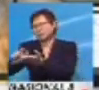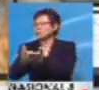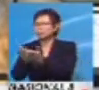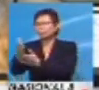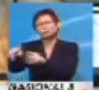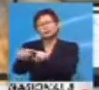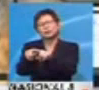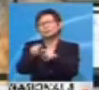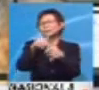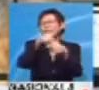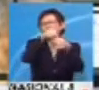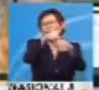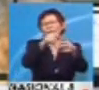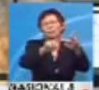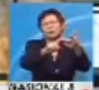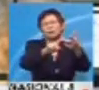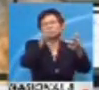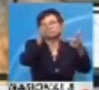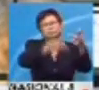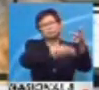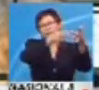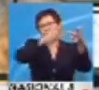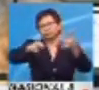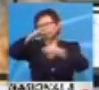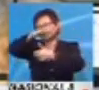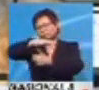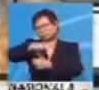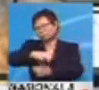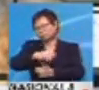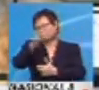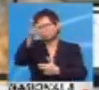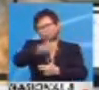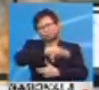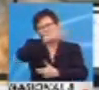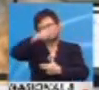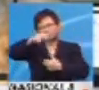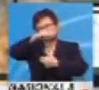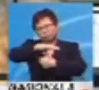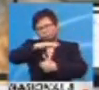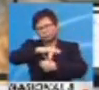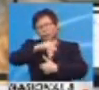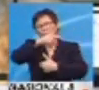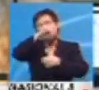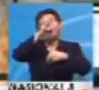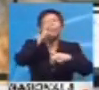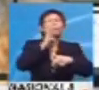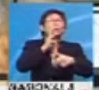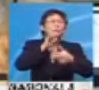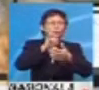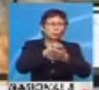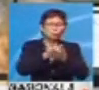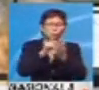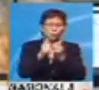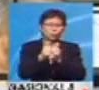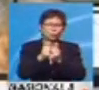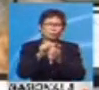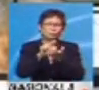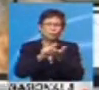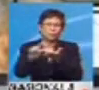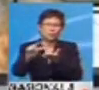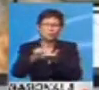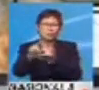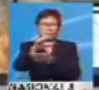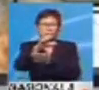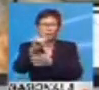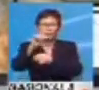ketiga melarang diskriman diskriminasi di atas wanita berkenan dengan pengkajian